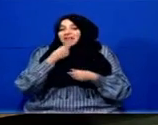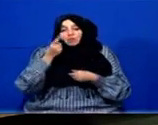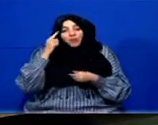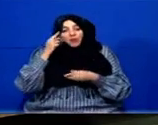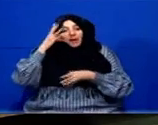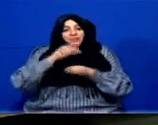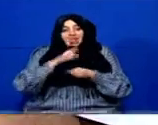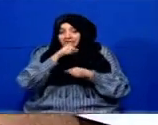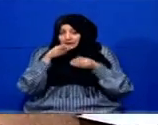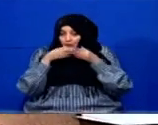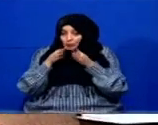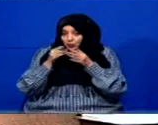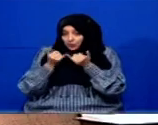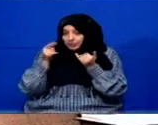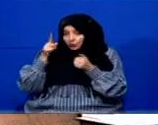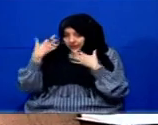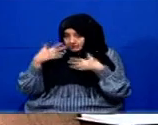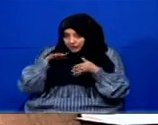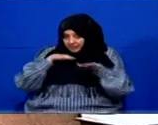في القران